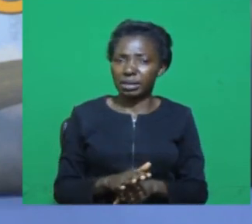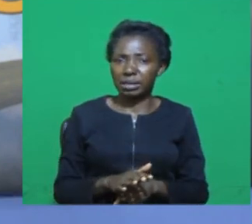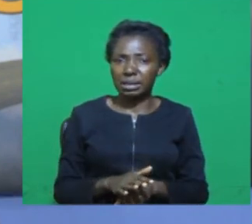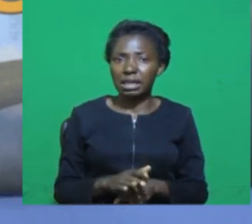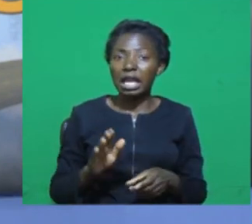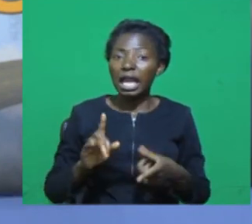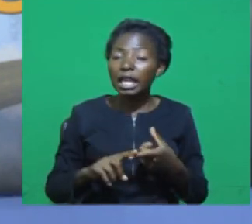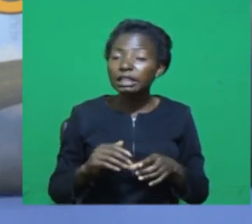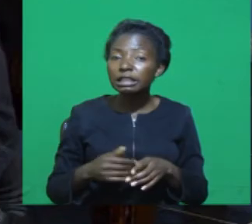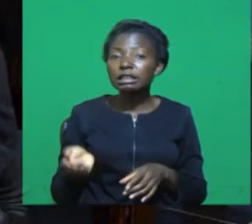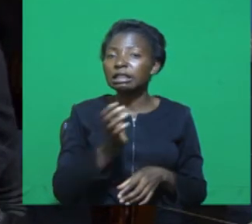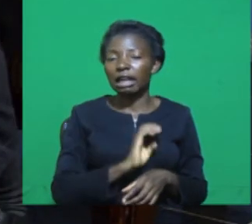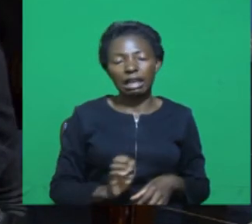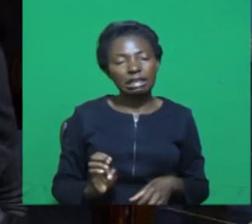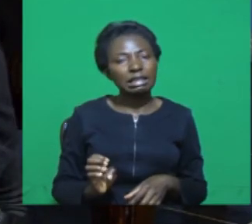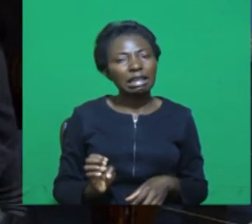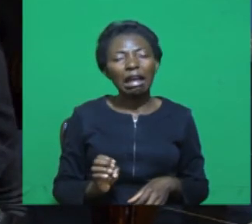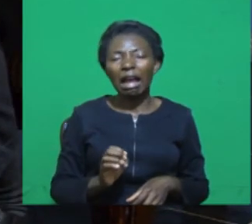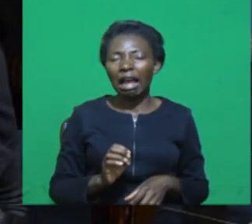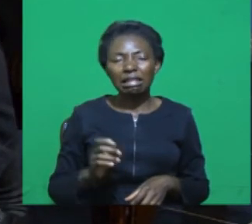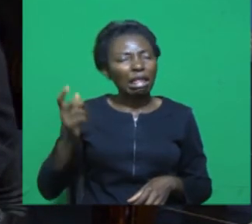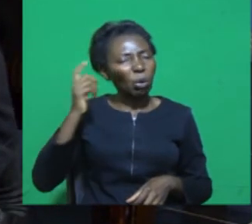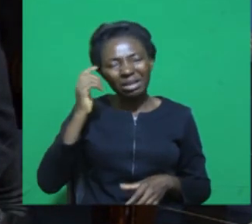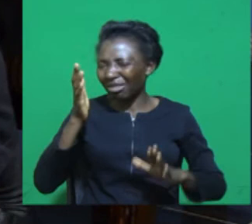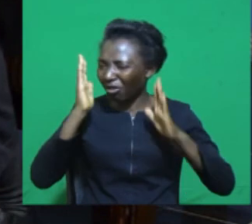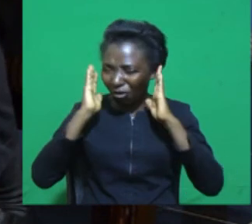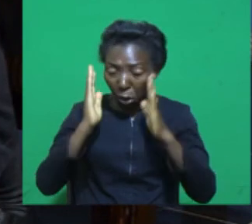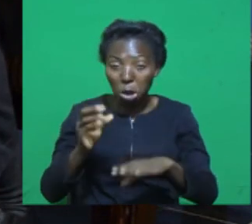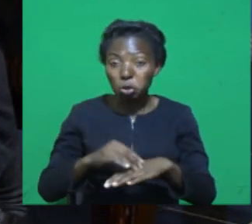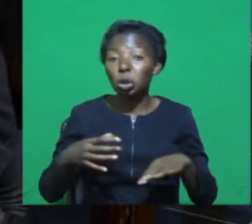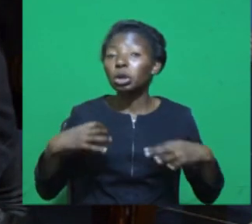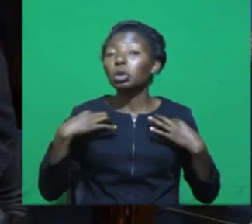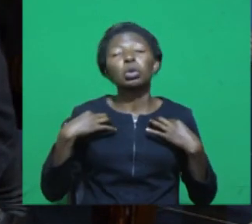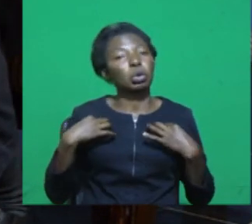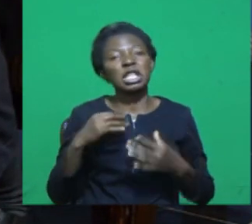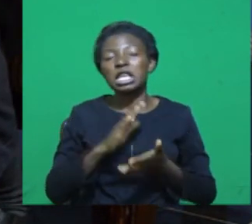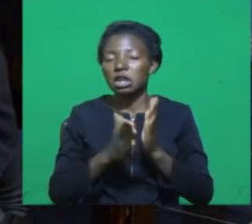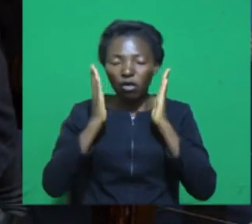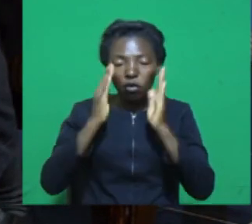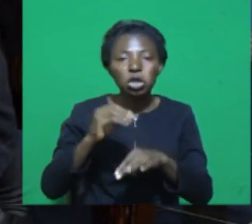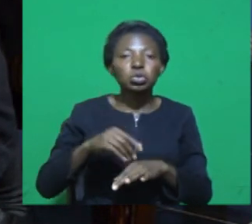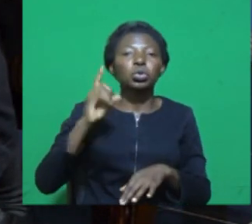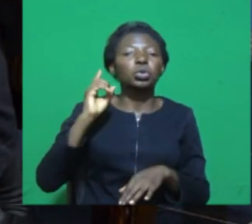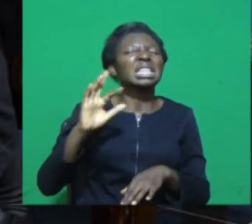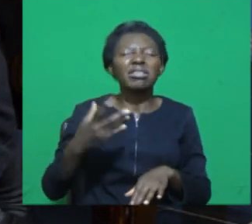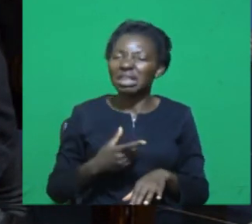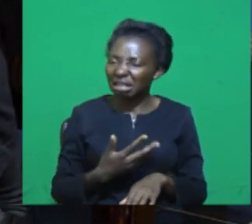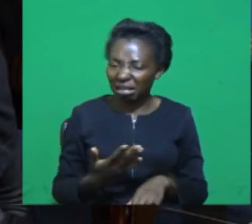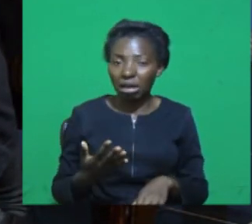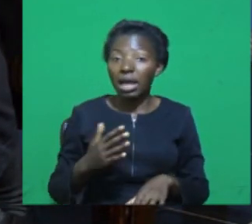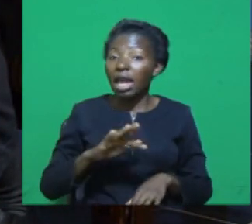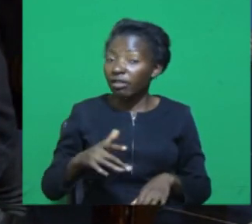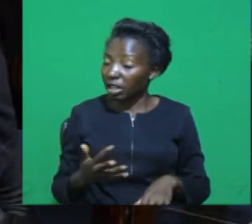ndo magumo. Kutyokera muti pfungwa dzavo ndo padzakangonanga ipapo. Dzakangonanga ipapo, everything